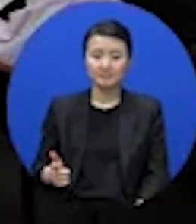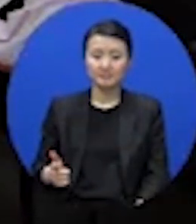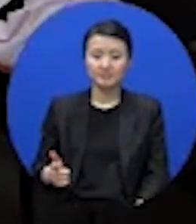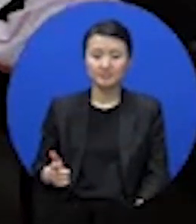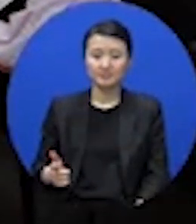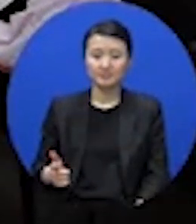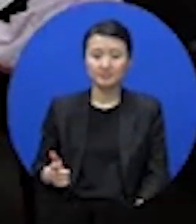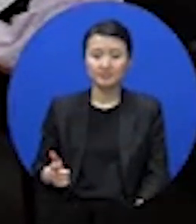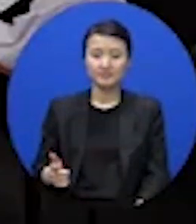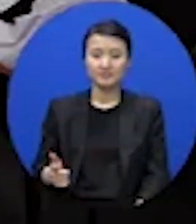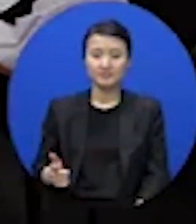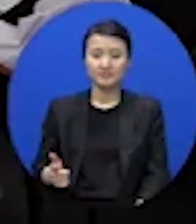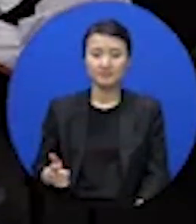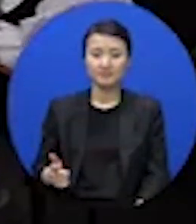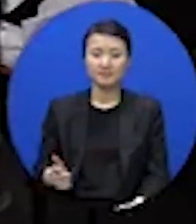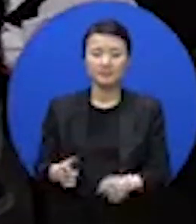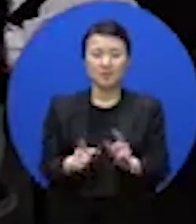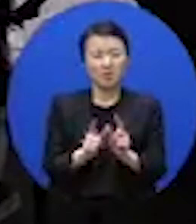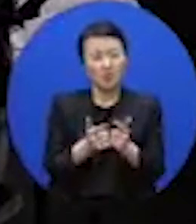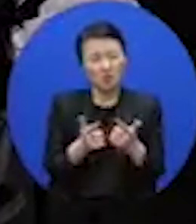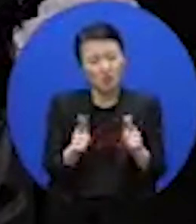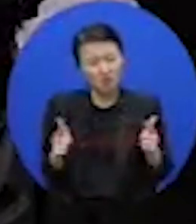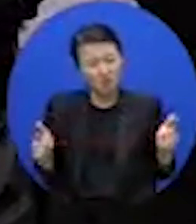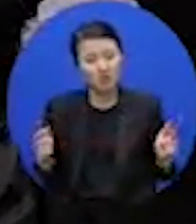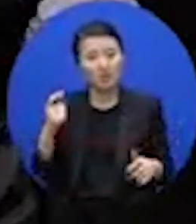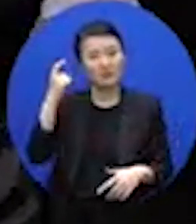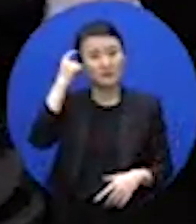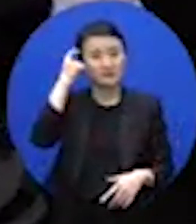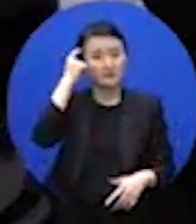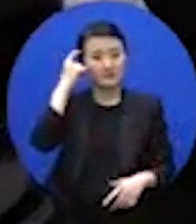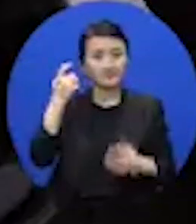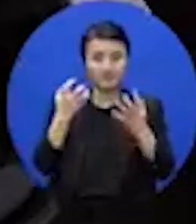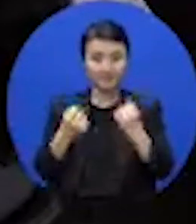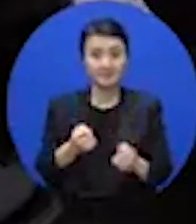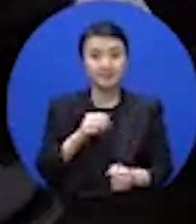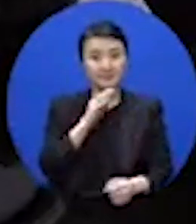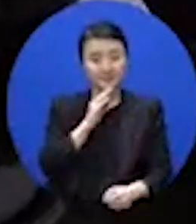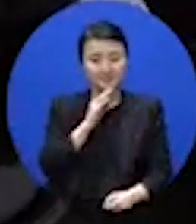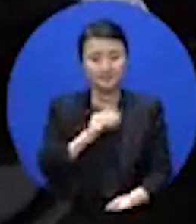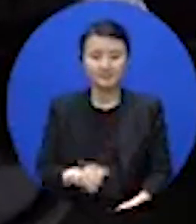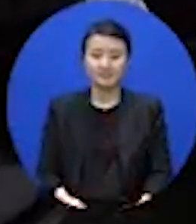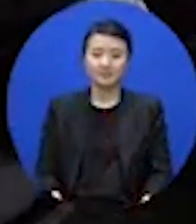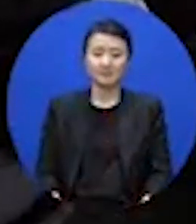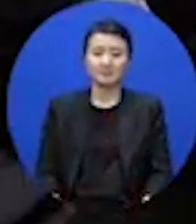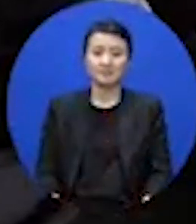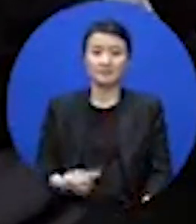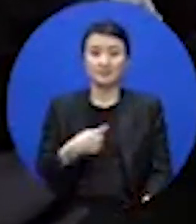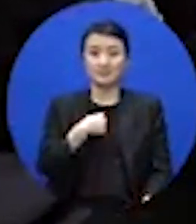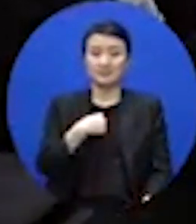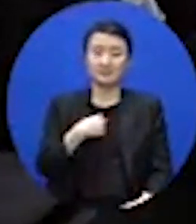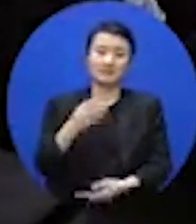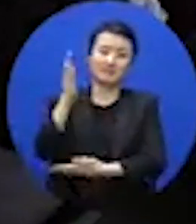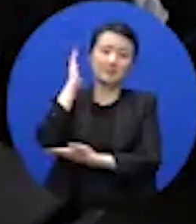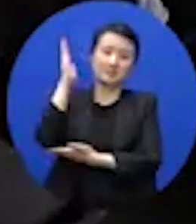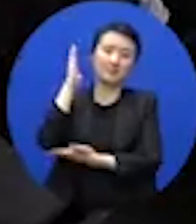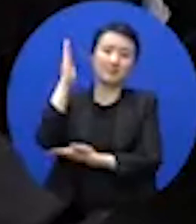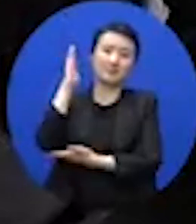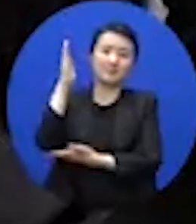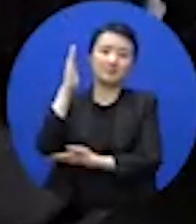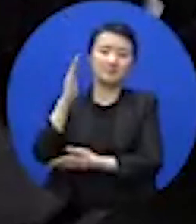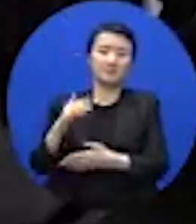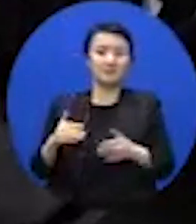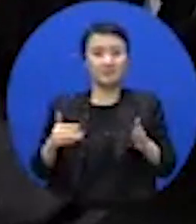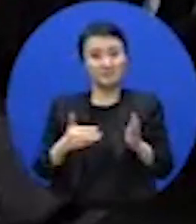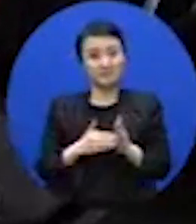입은 다 오네요. 예, 5만 가지 생각을 합니다. 예. 저도 이 순간 막, 강연